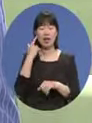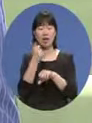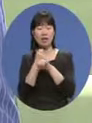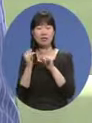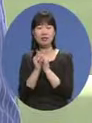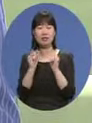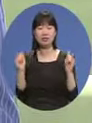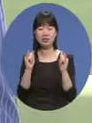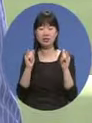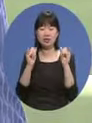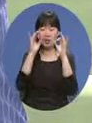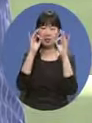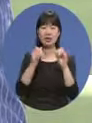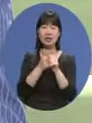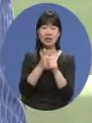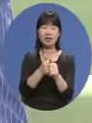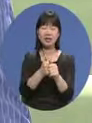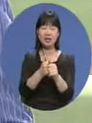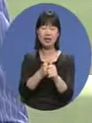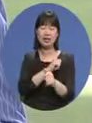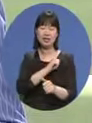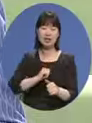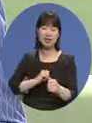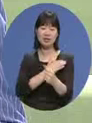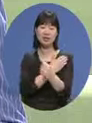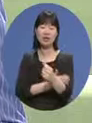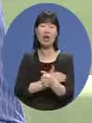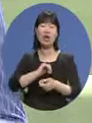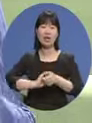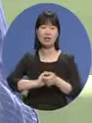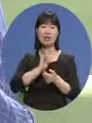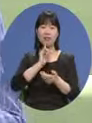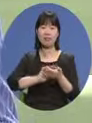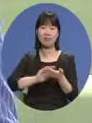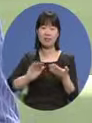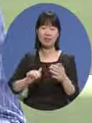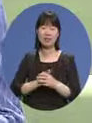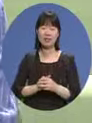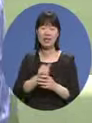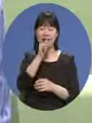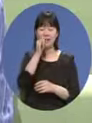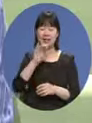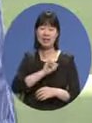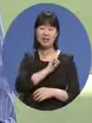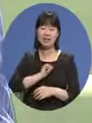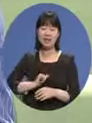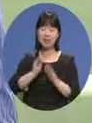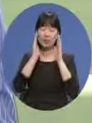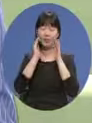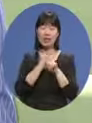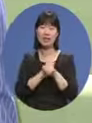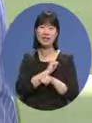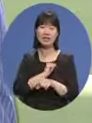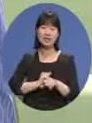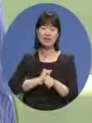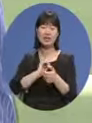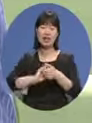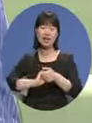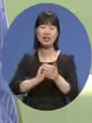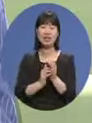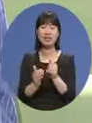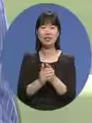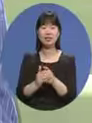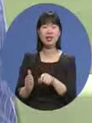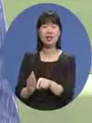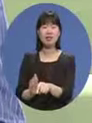연구해 본 바에 따르면 자제력은 한계가 있답니다. 그러니까 이게 있는데 참고 공부하는 이 자제력은 한계가 있기 때문에